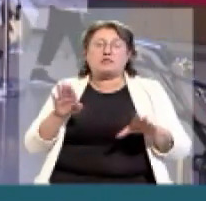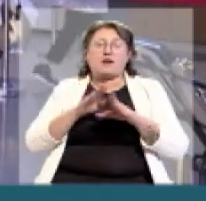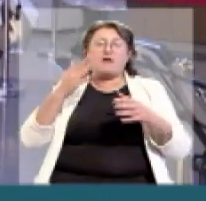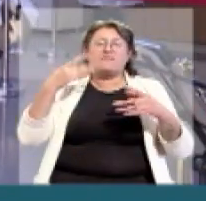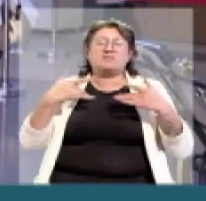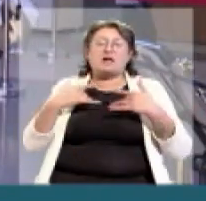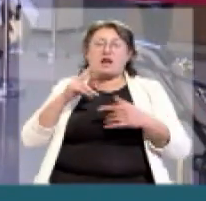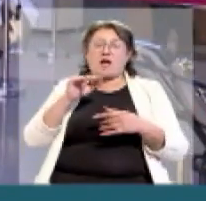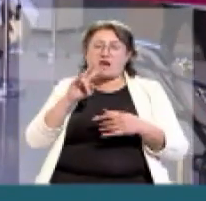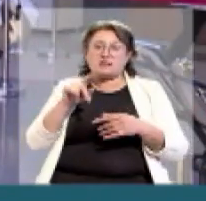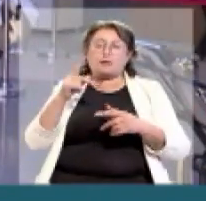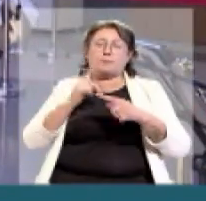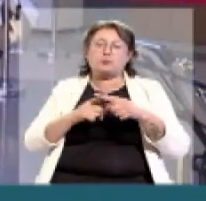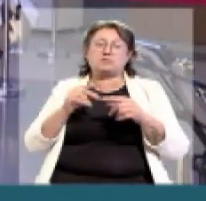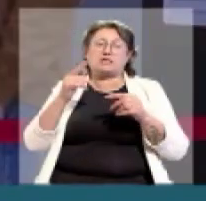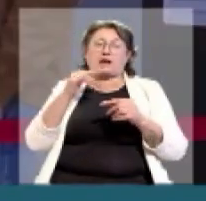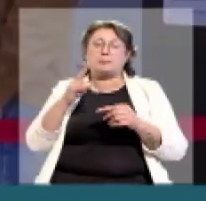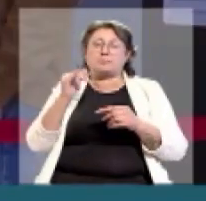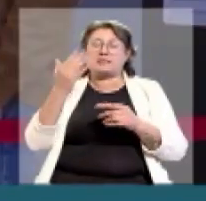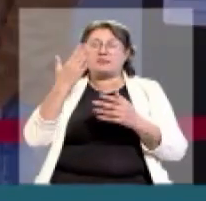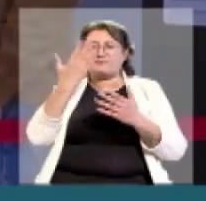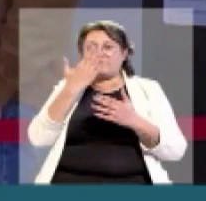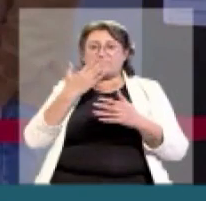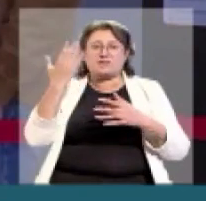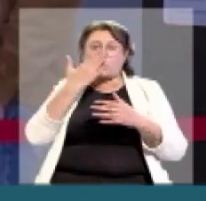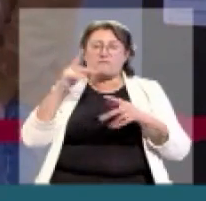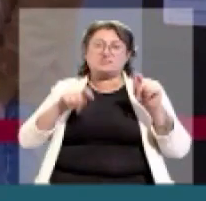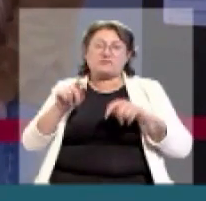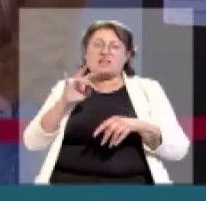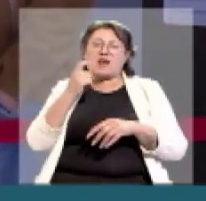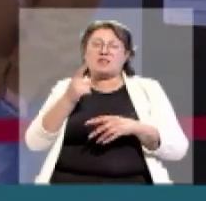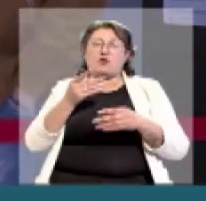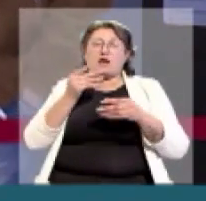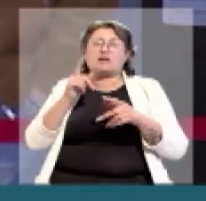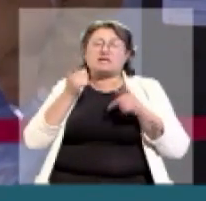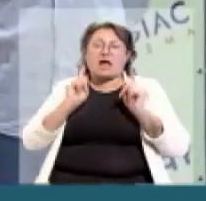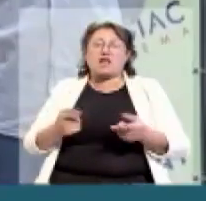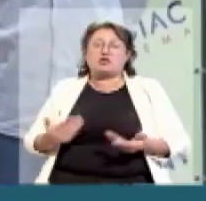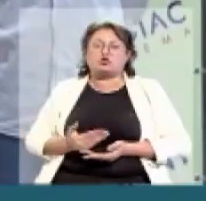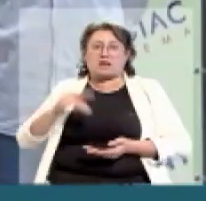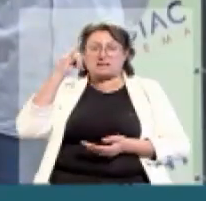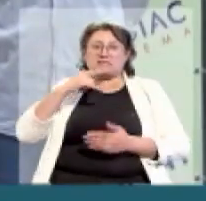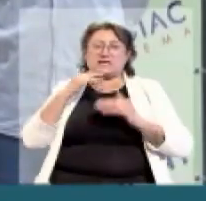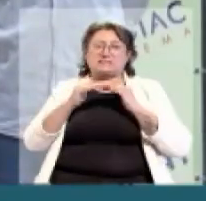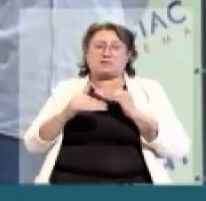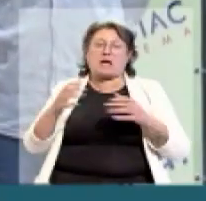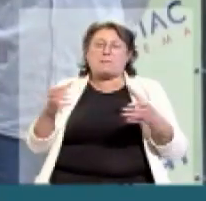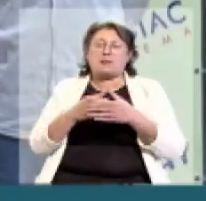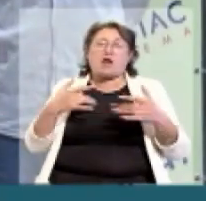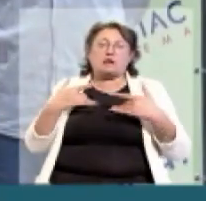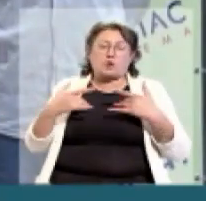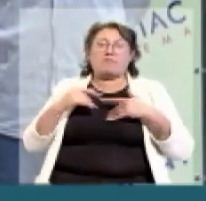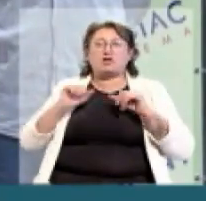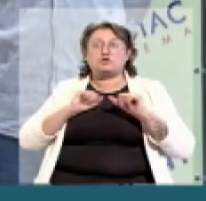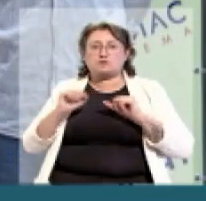Каннах, плюс 9 гран-при других международных кинофестивалей. Ни одного эффекта, только реальная жизнь в казахстанской степи. Команда